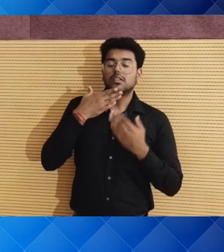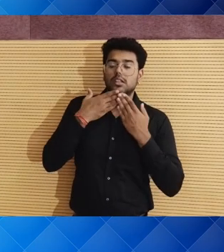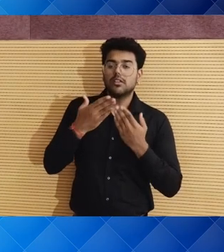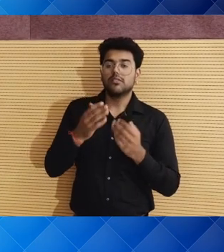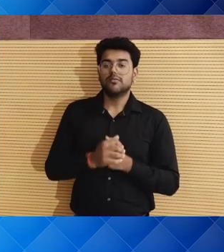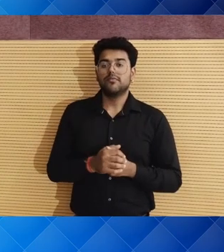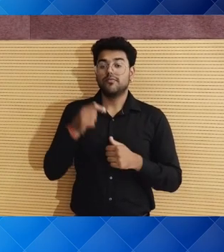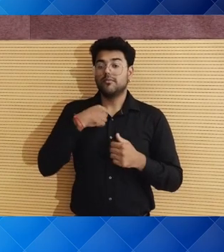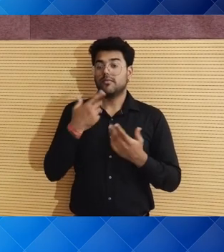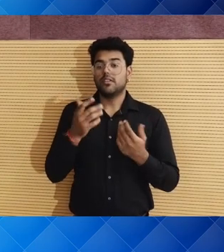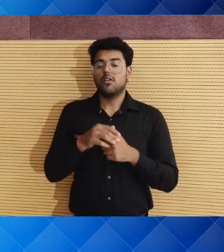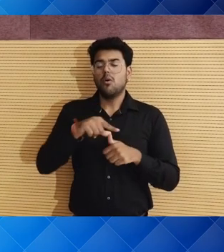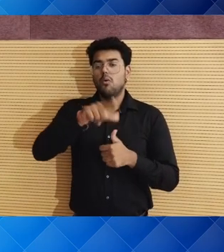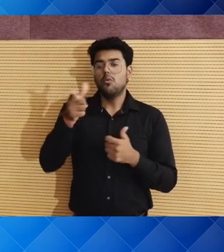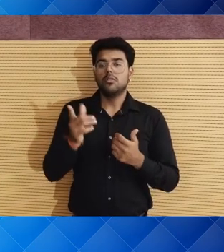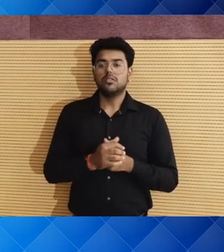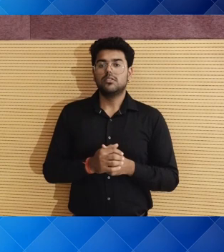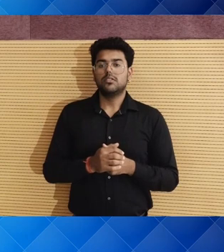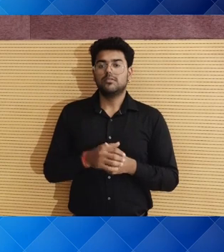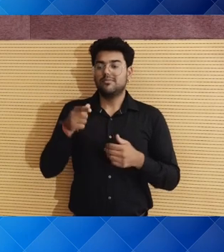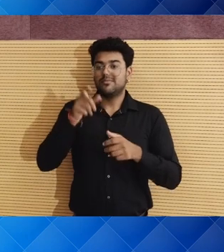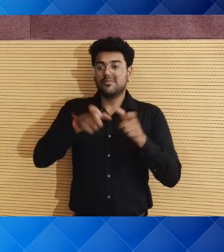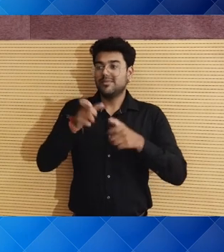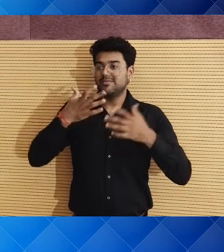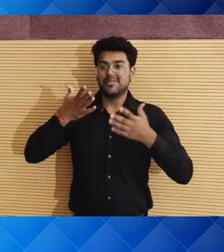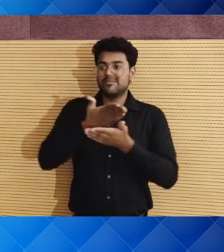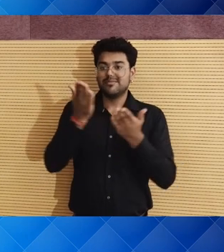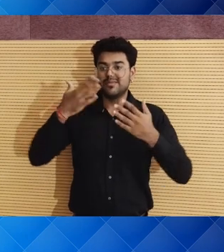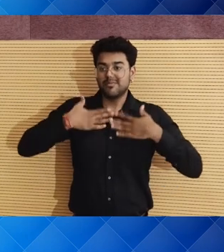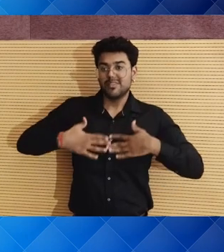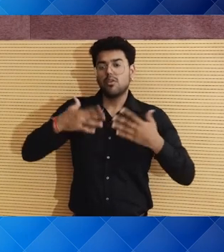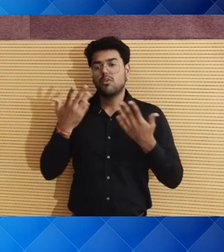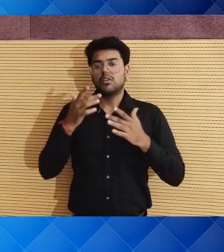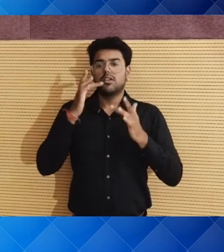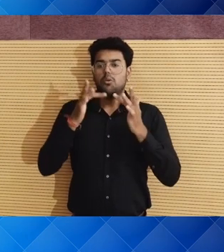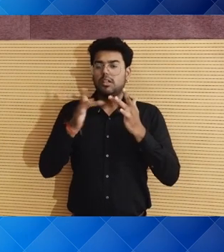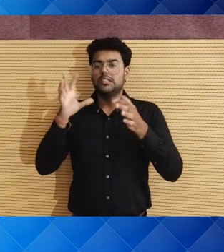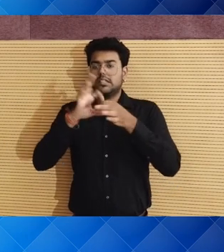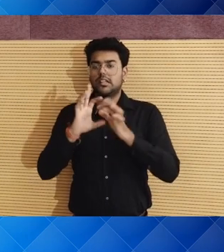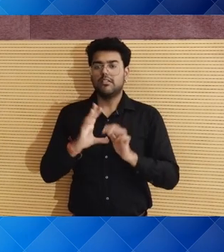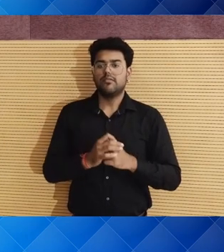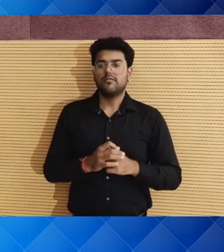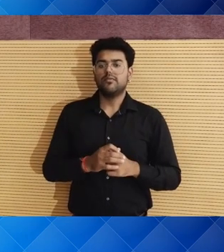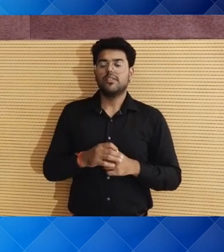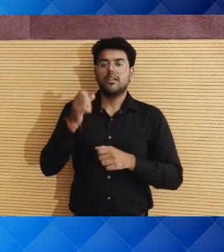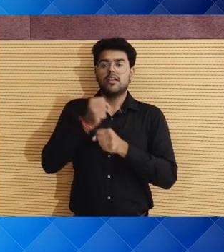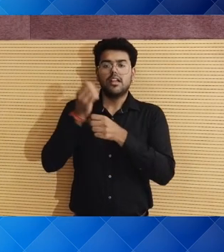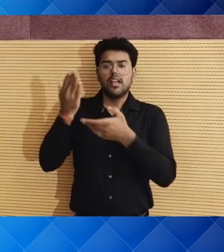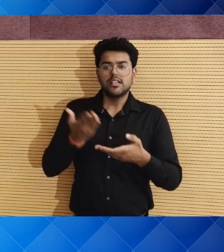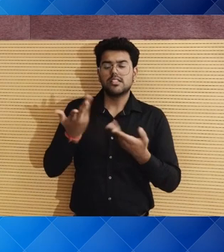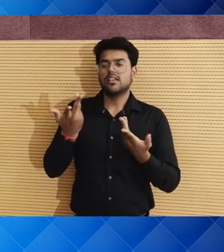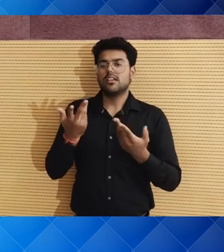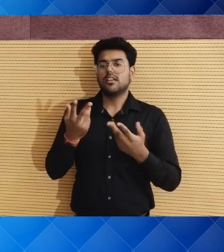देता हूँ। मैं सभी जितने भी यहाँ पे फिजिकली और वर्चुअली जुड़े हुए हमारे अतिथिगण हैं,